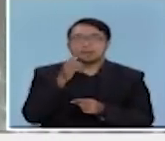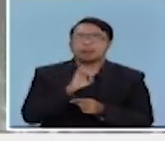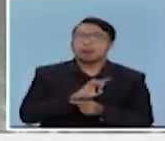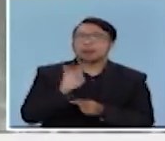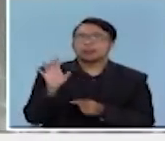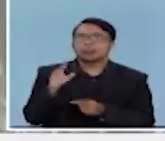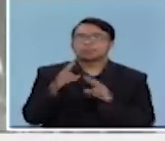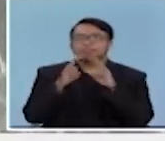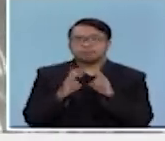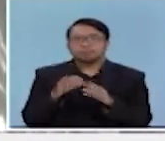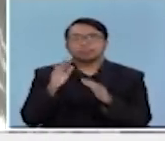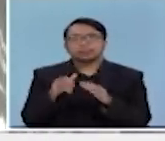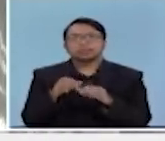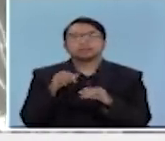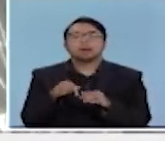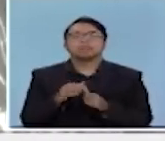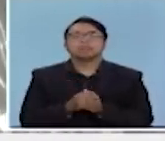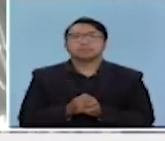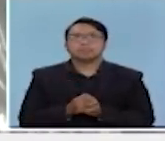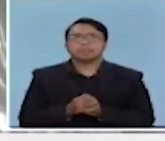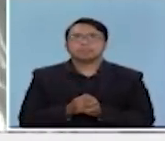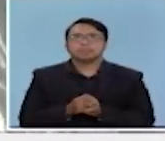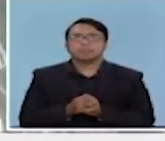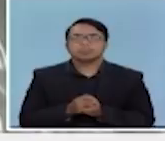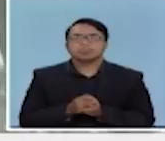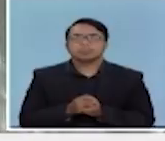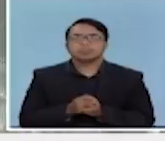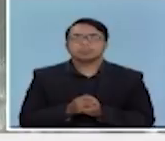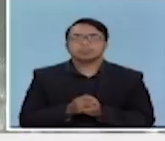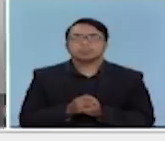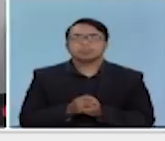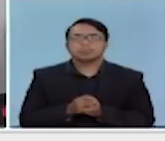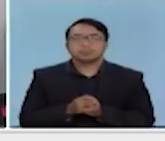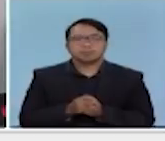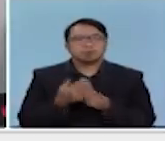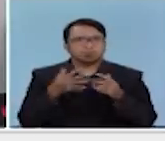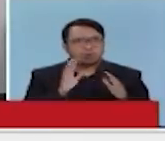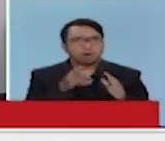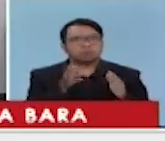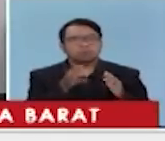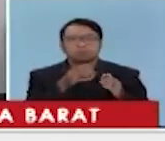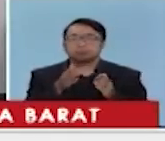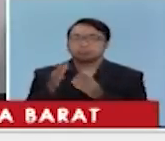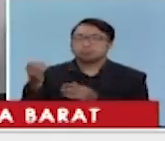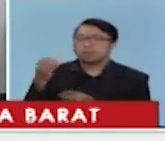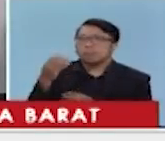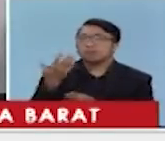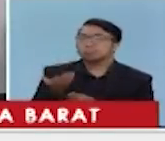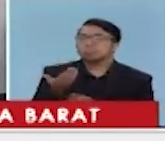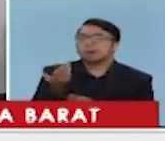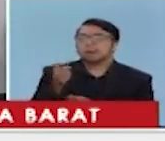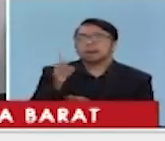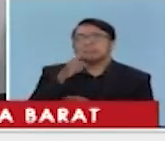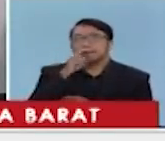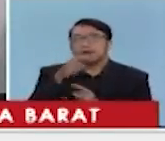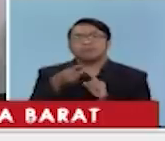lanjut. Baik, oke. Kita ingin minta tanggapan dari Pak Firman. Ini Pak Firman, kejadian ini juga bukan